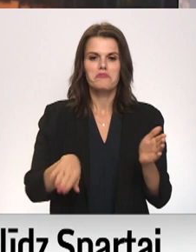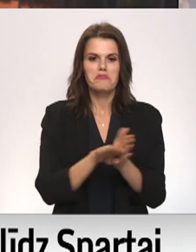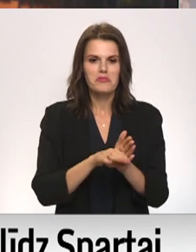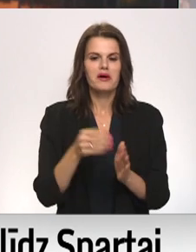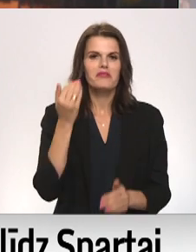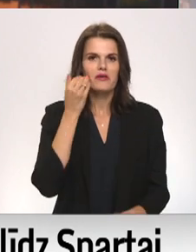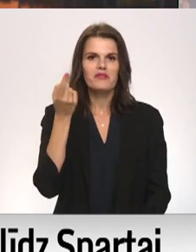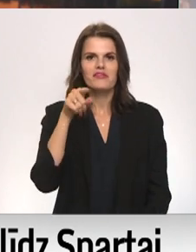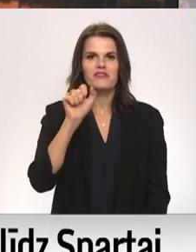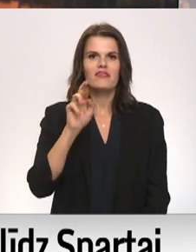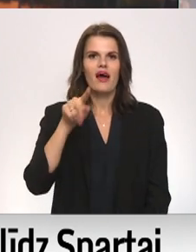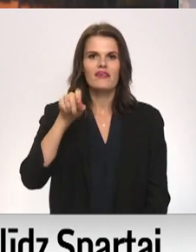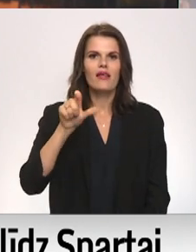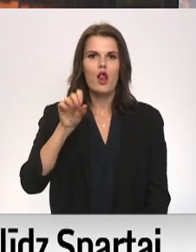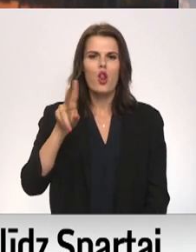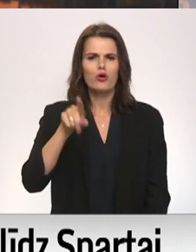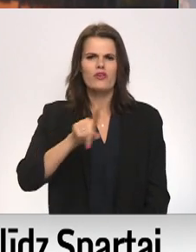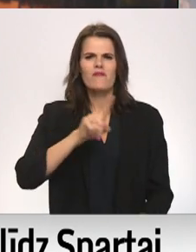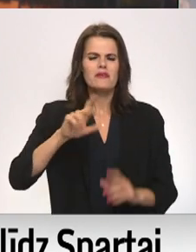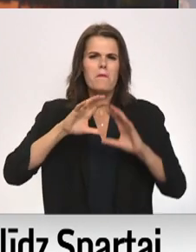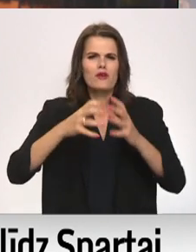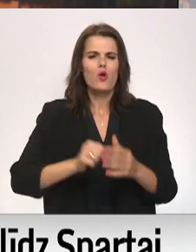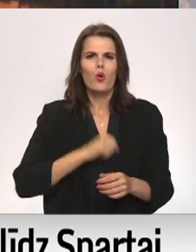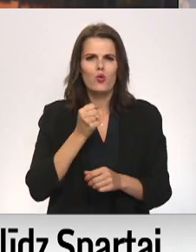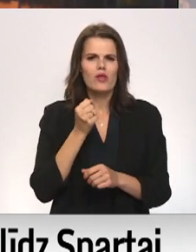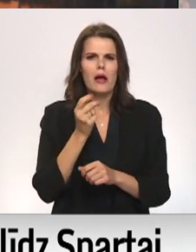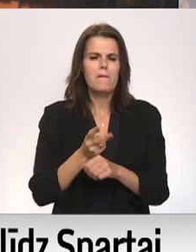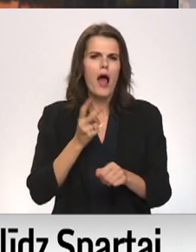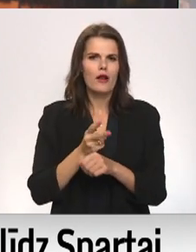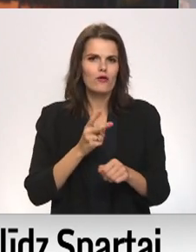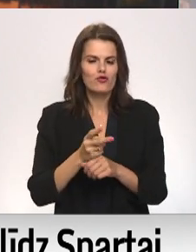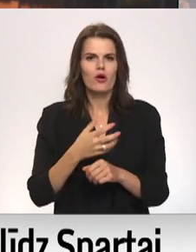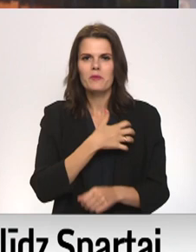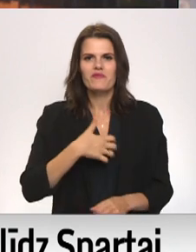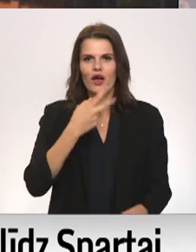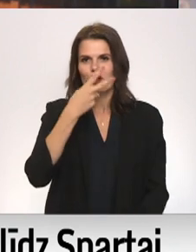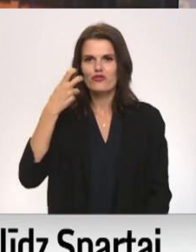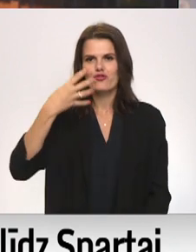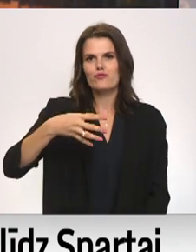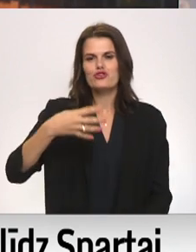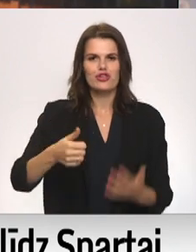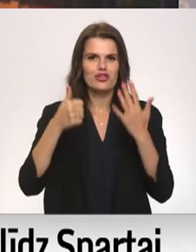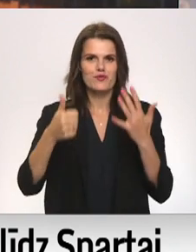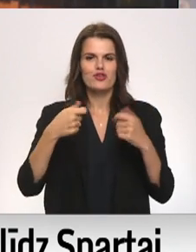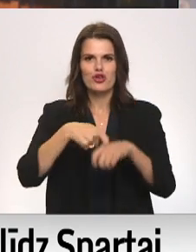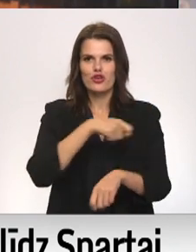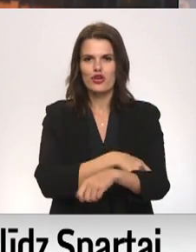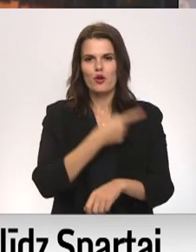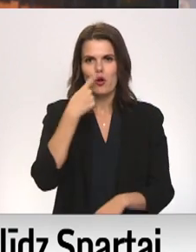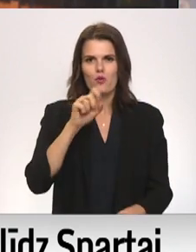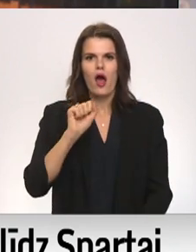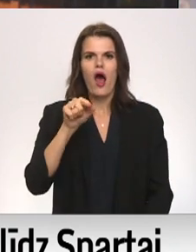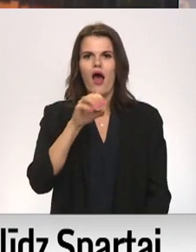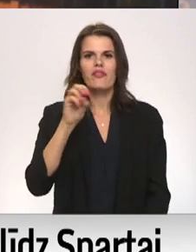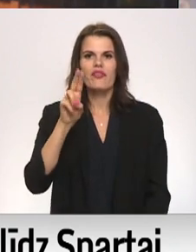ir viens no pasaulē grūtākajiem maratoniem. Startatlona dalībniekiem jānoskrien 246 kilometri no